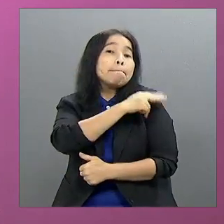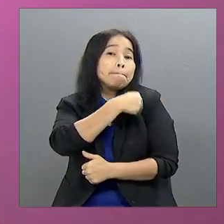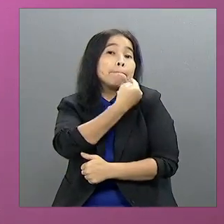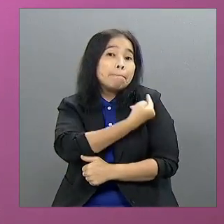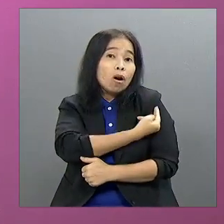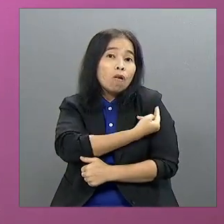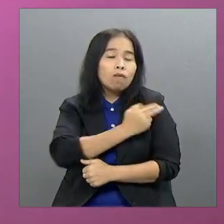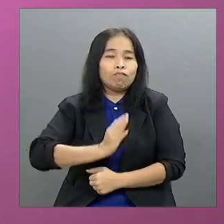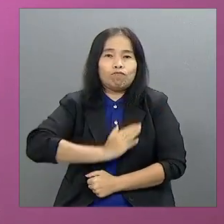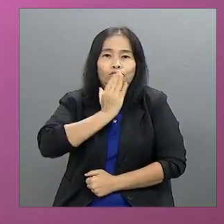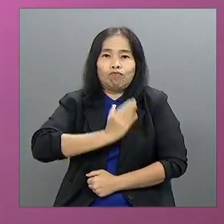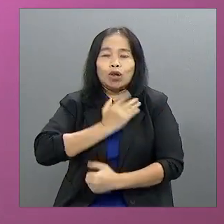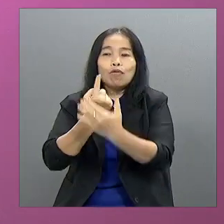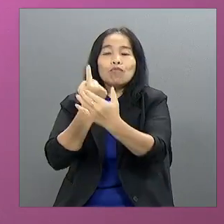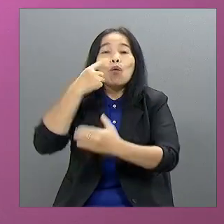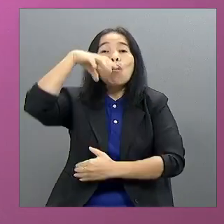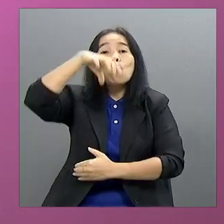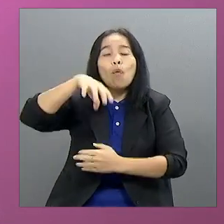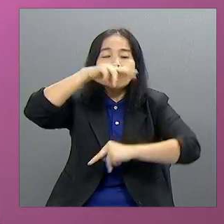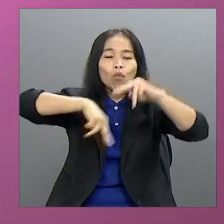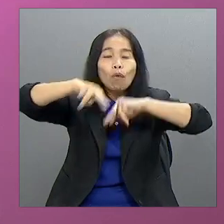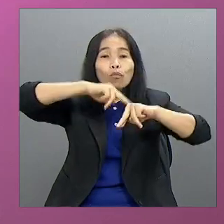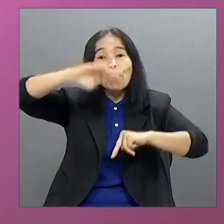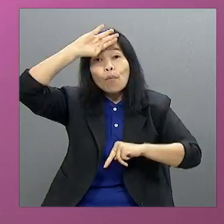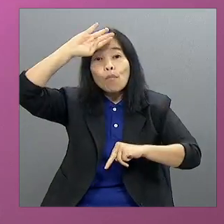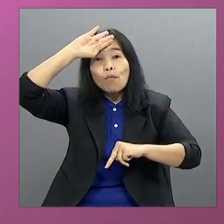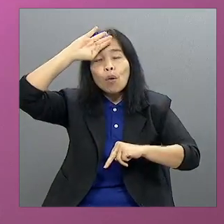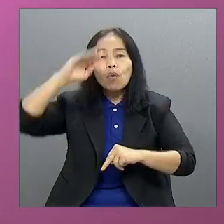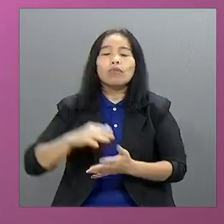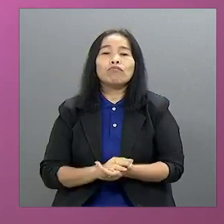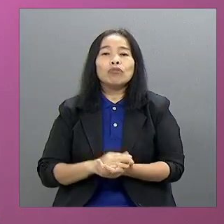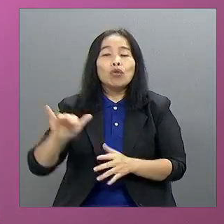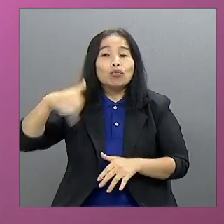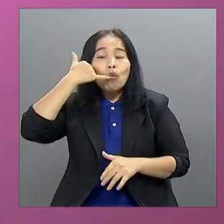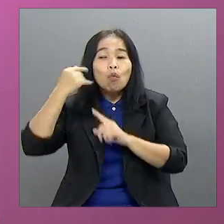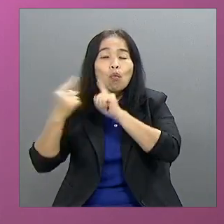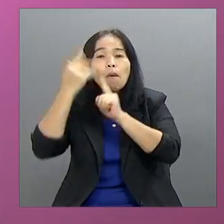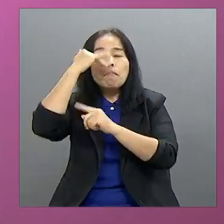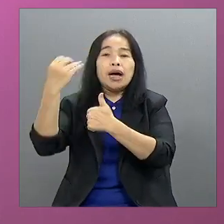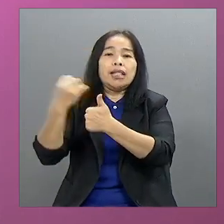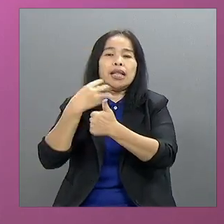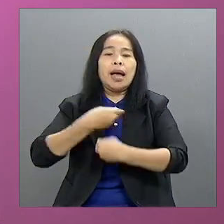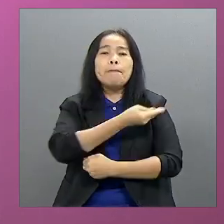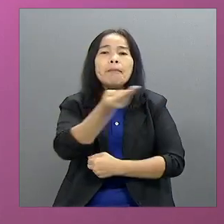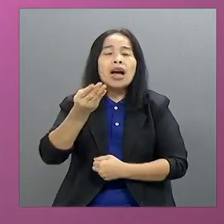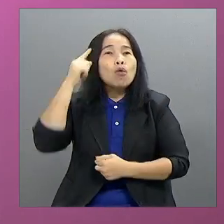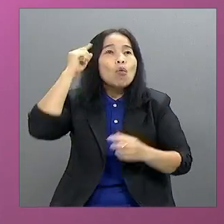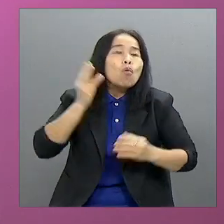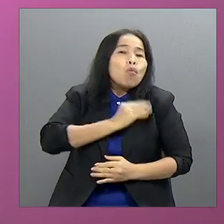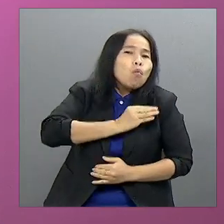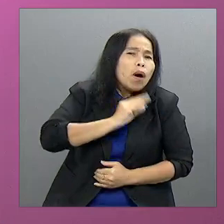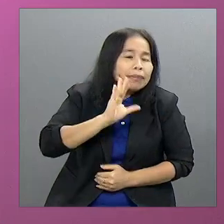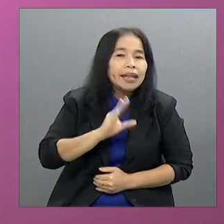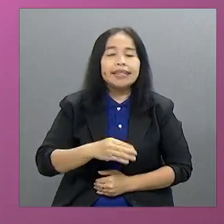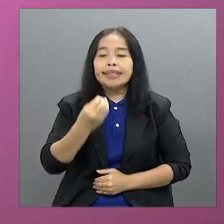ครับก็ได้ออกมาพูดนะครับไม่ได้หมายถึงว่าให้คุณผู้ชมกลัวแล้วก็ไม่ไปกินมันนะฮะจริงๆแล้วถ้าเกิดกินในปริมาณที่พอเหมาะพอดีก็โอเ